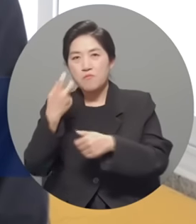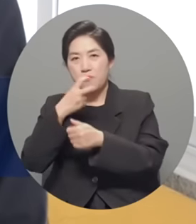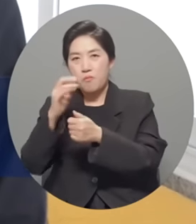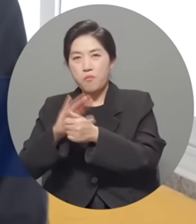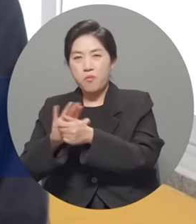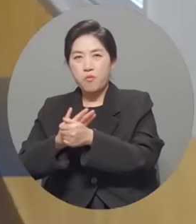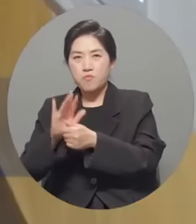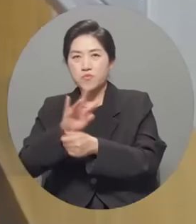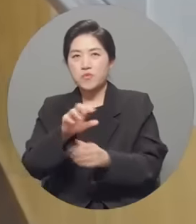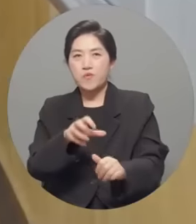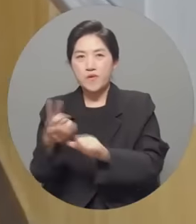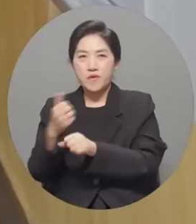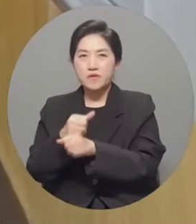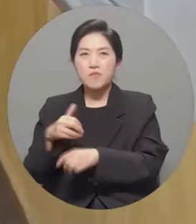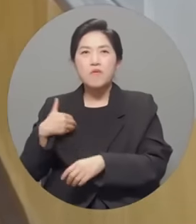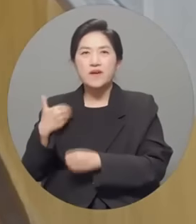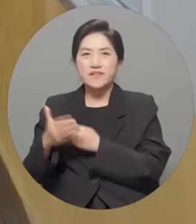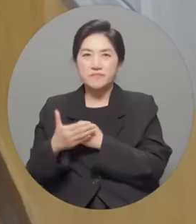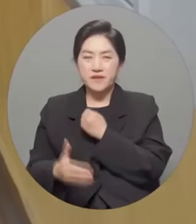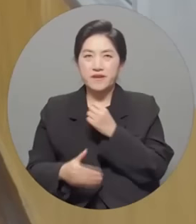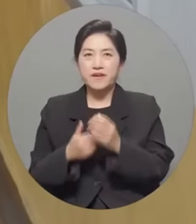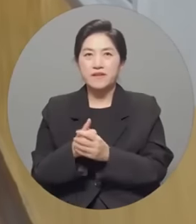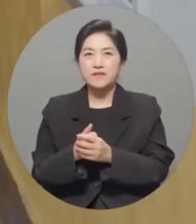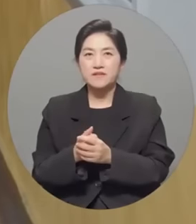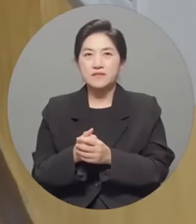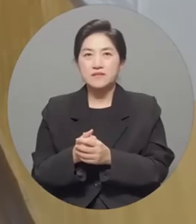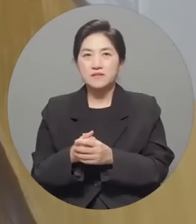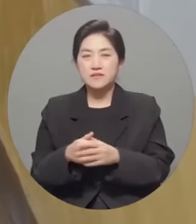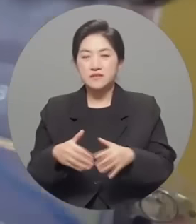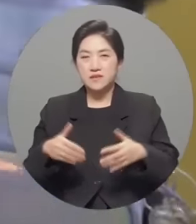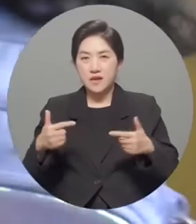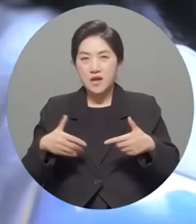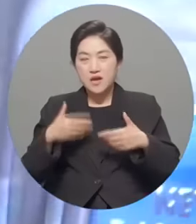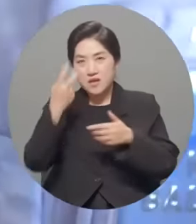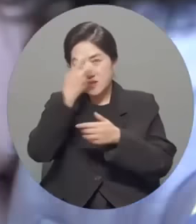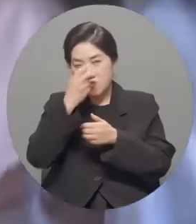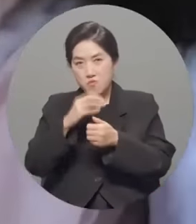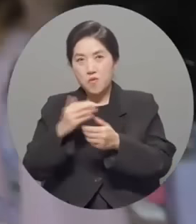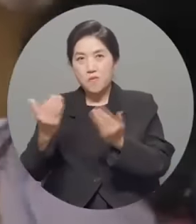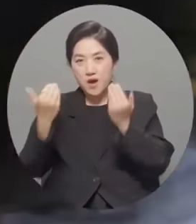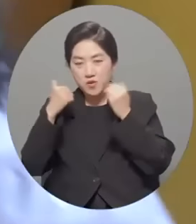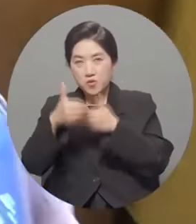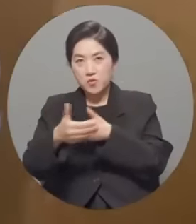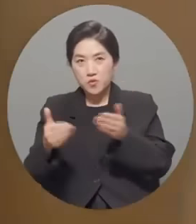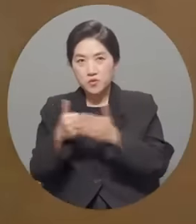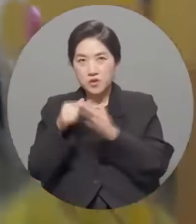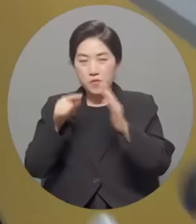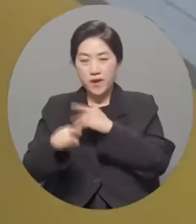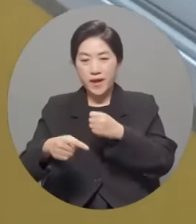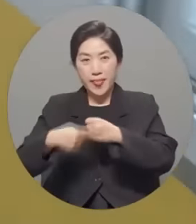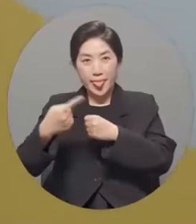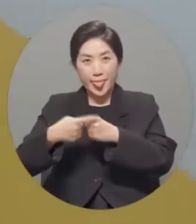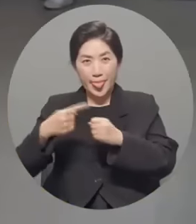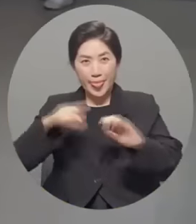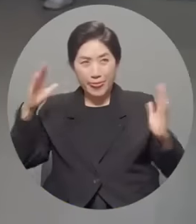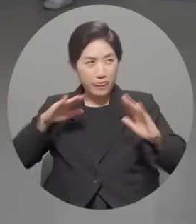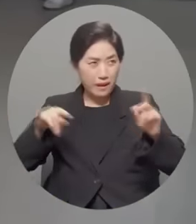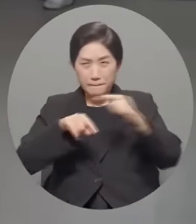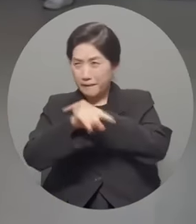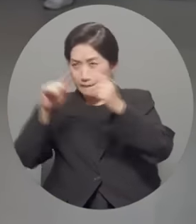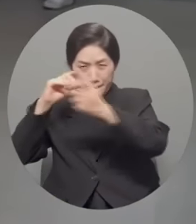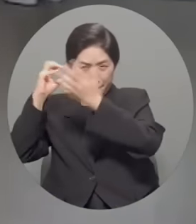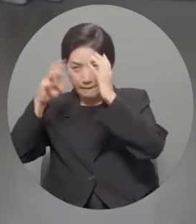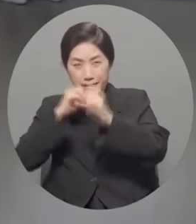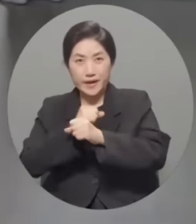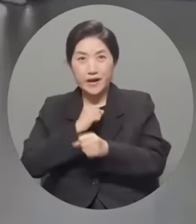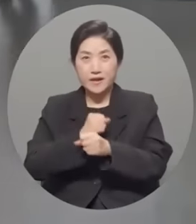다시 안내해주고 가는. 이후에도 늘봄학교 교실을 찾는 1학년 학생들의 방황은 계속되고 수업